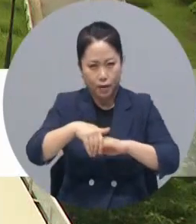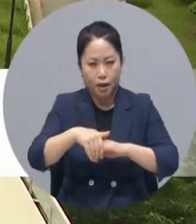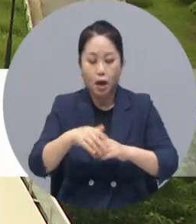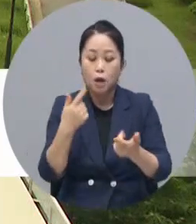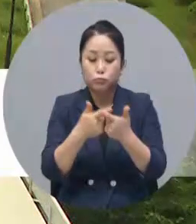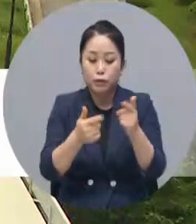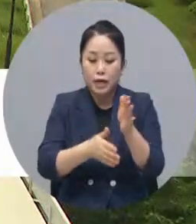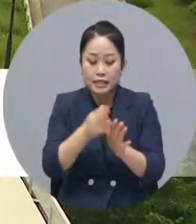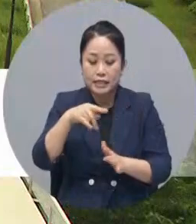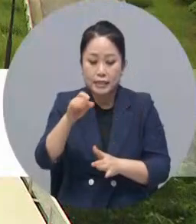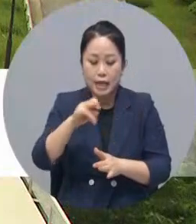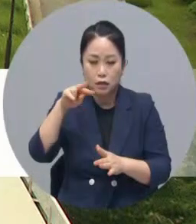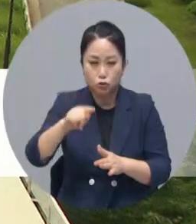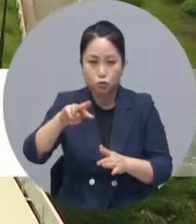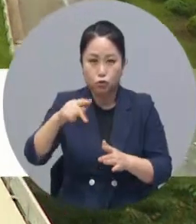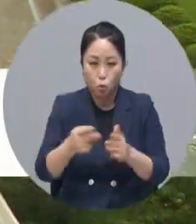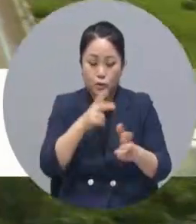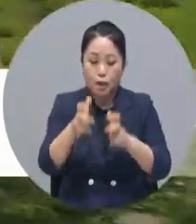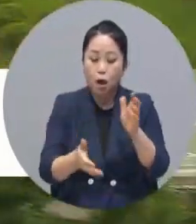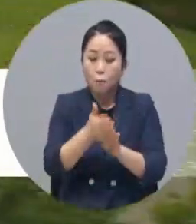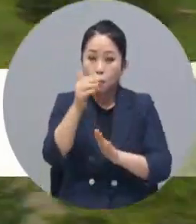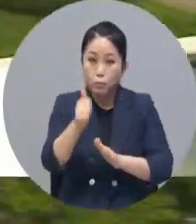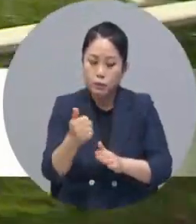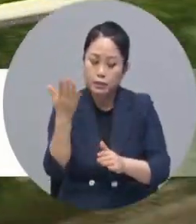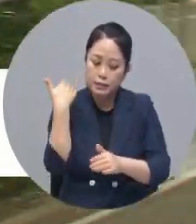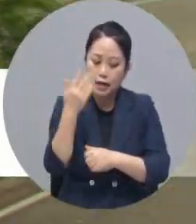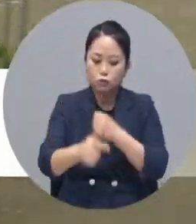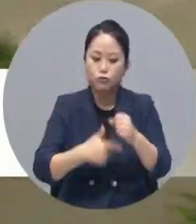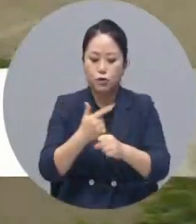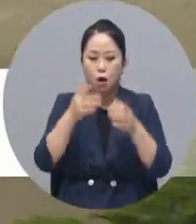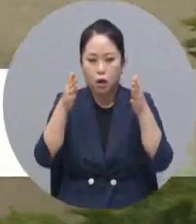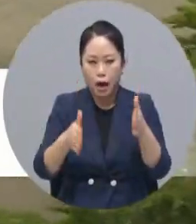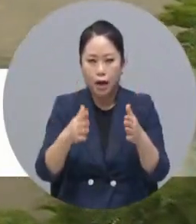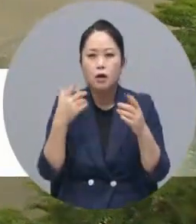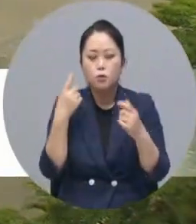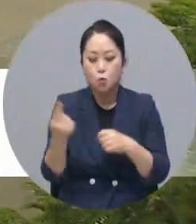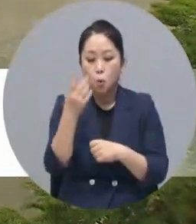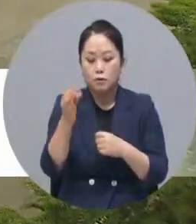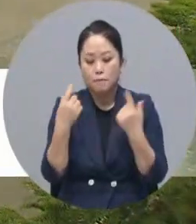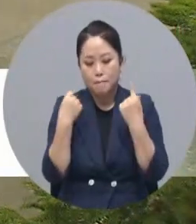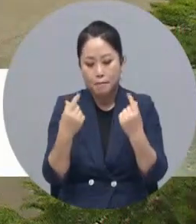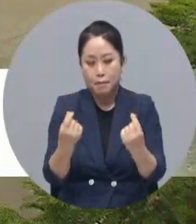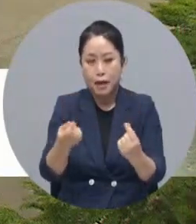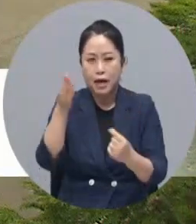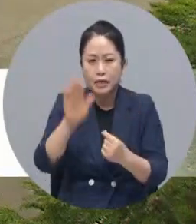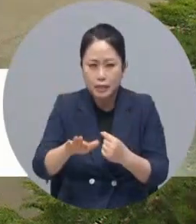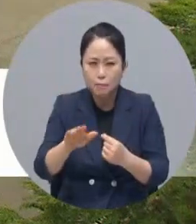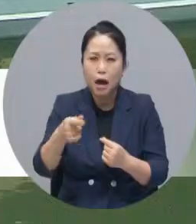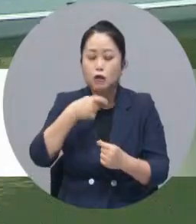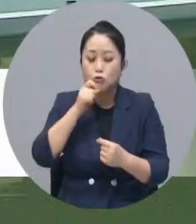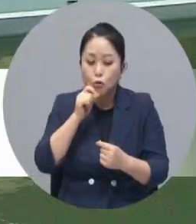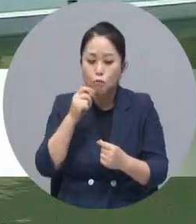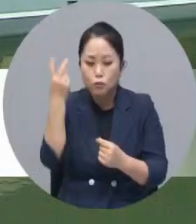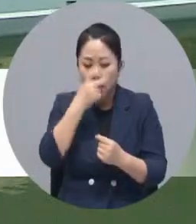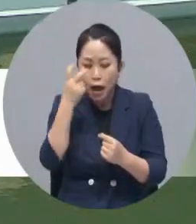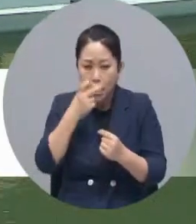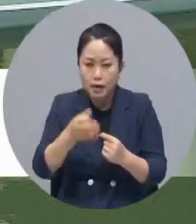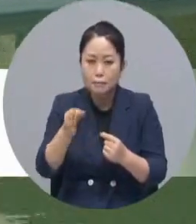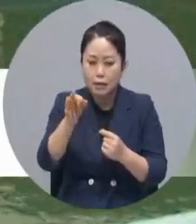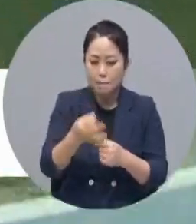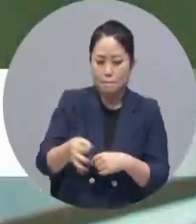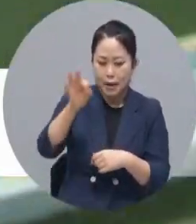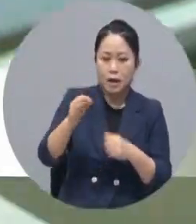사업본부는 지난 6년간 요금을 동결했지만 최근 수돗물 생산 비용이 급증하면서 누적 적자가 800억 원을